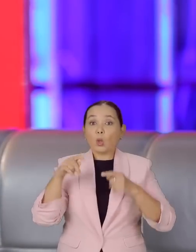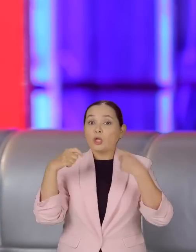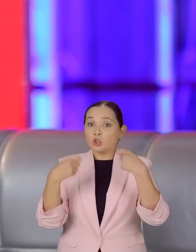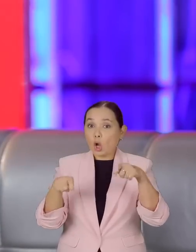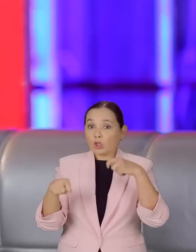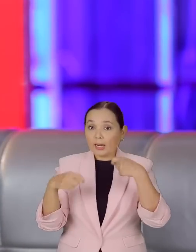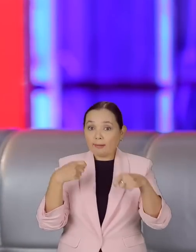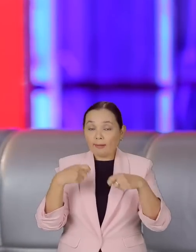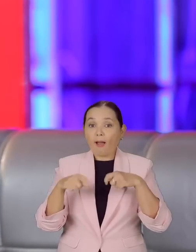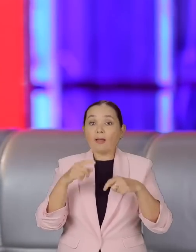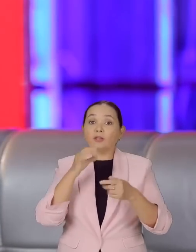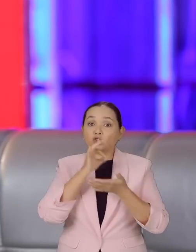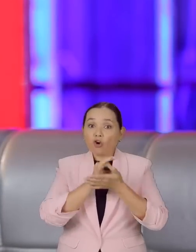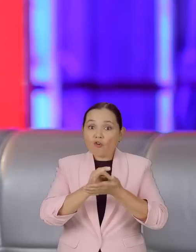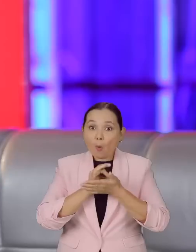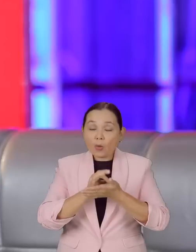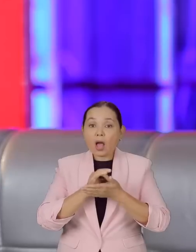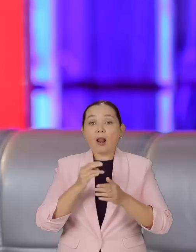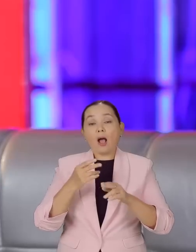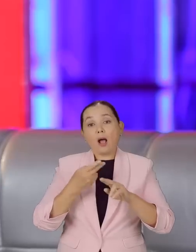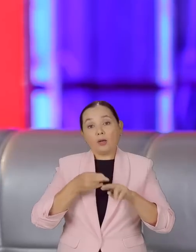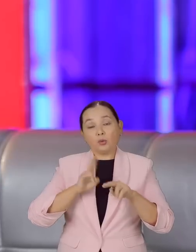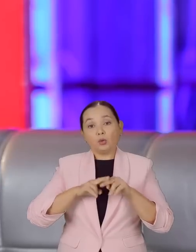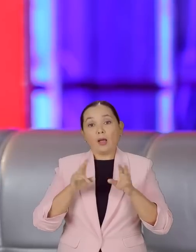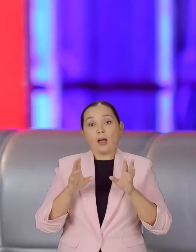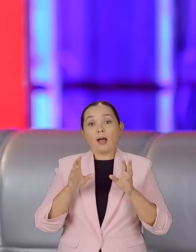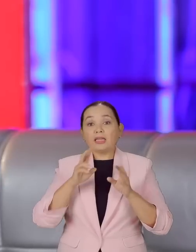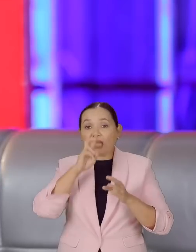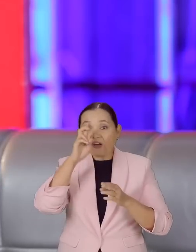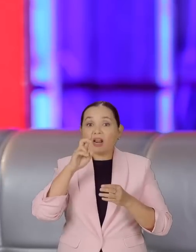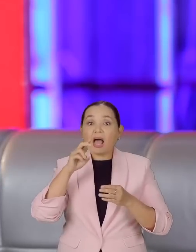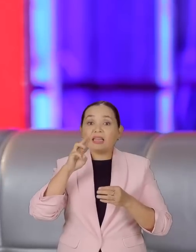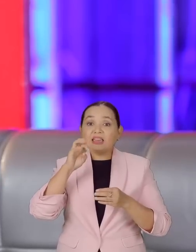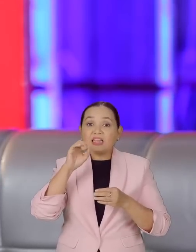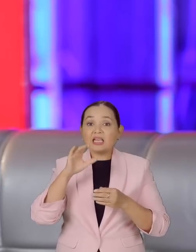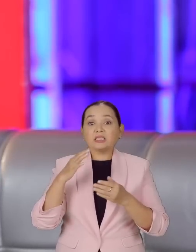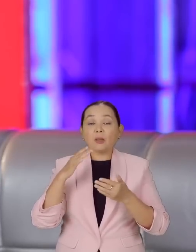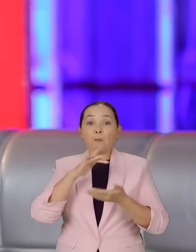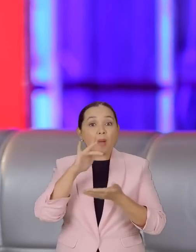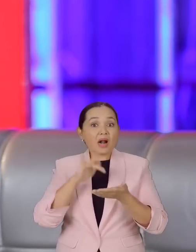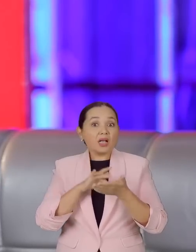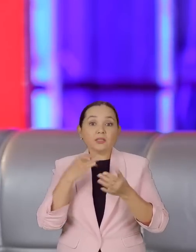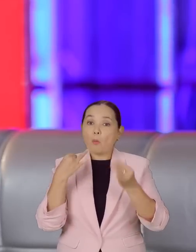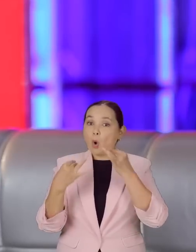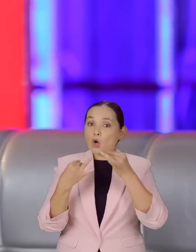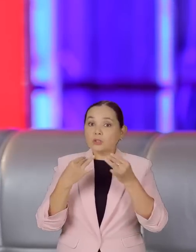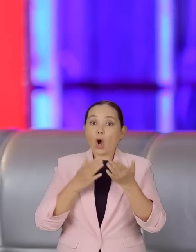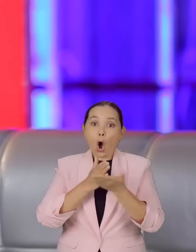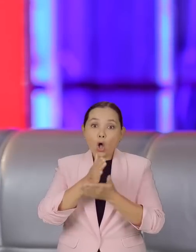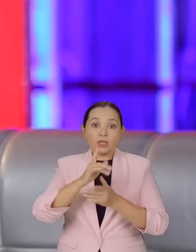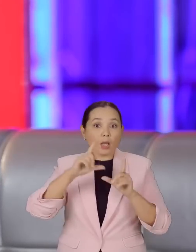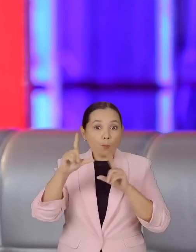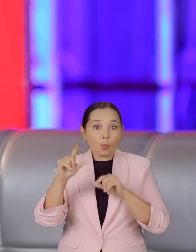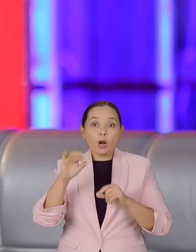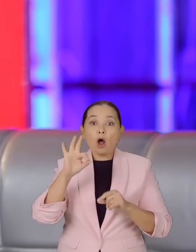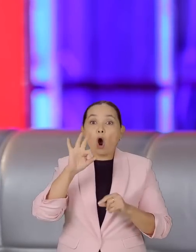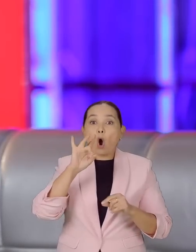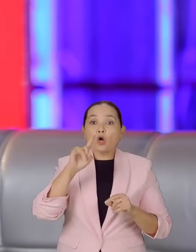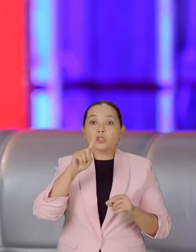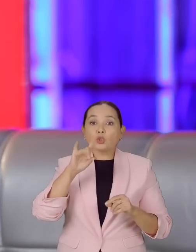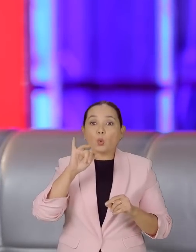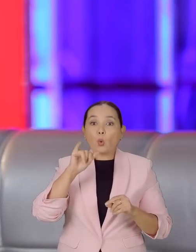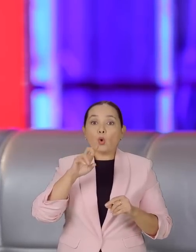xabarlar ommalashdi. Muxbirimiz Nurzod Vohidov davlat test markazi mulozimlarining oldiga bordi. Orziqul